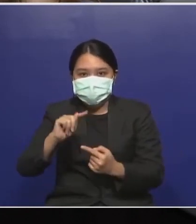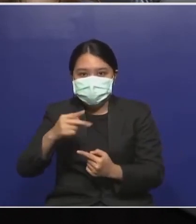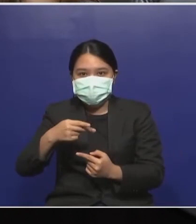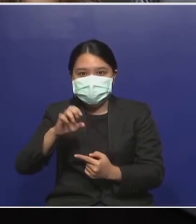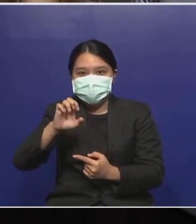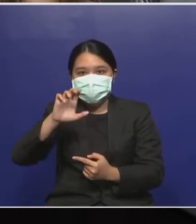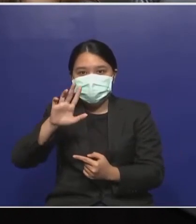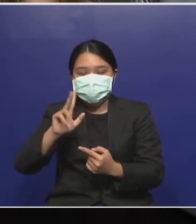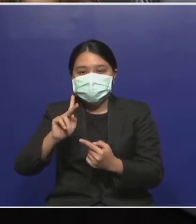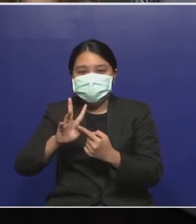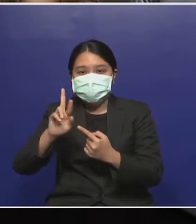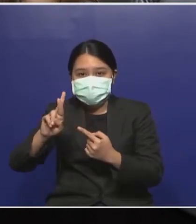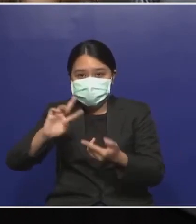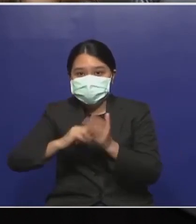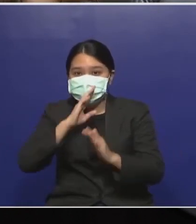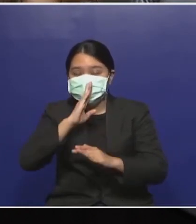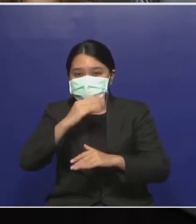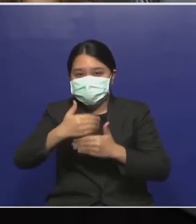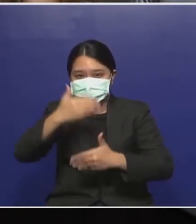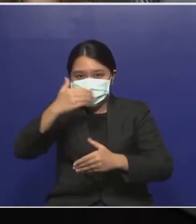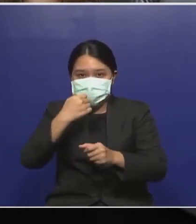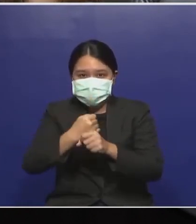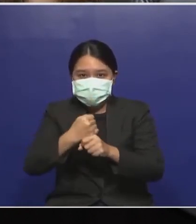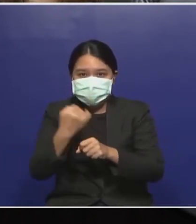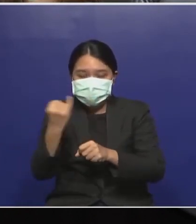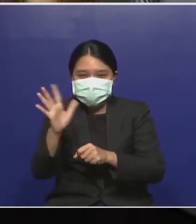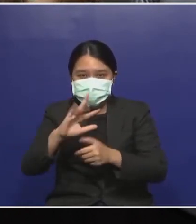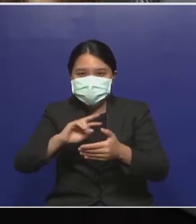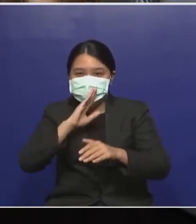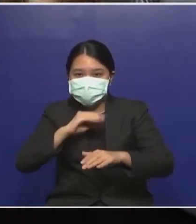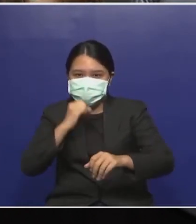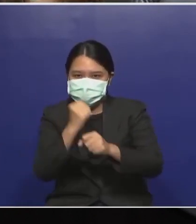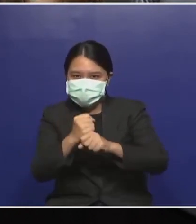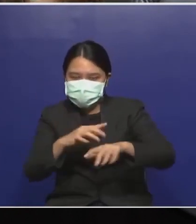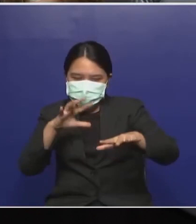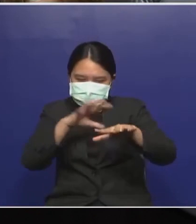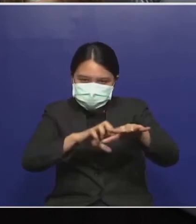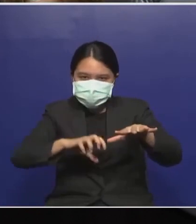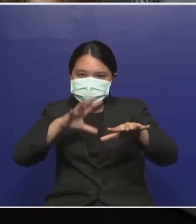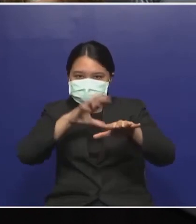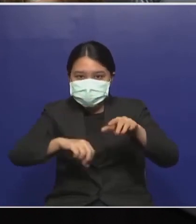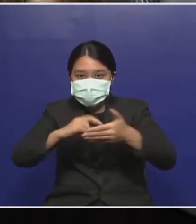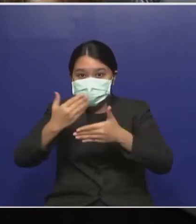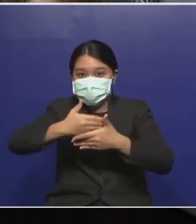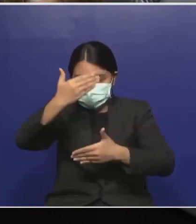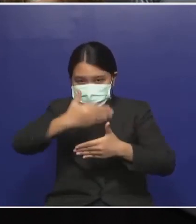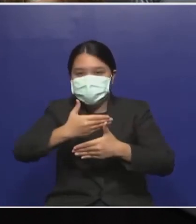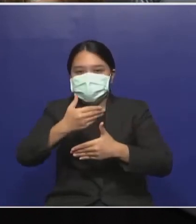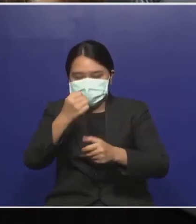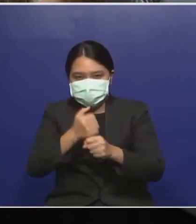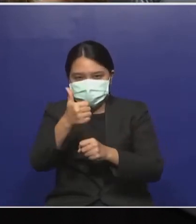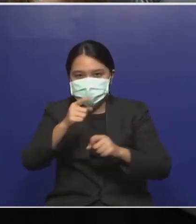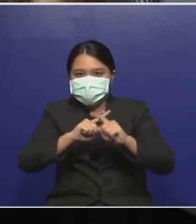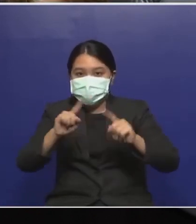เราต้องดูครับถ้าเป็พื้นที่ที่มีการกระดเงากลชั่วโ changerกำแพงกัขึคอกำตอบแต่สลับางพ้นที่